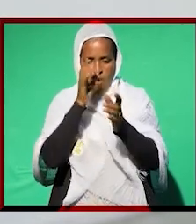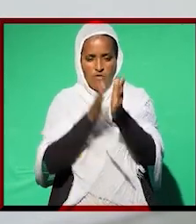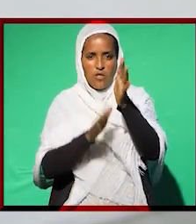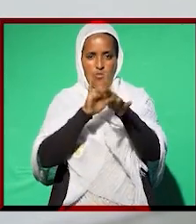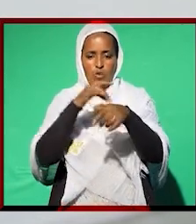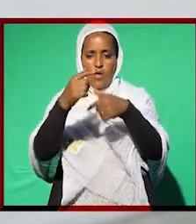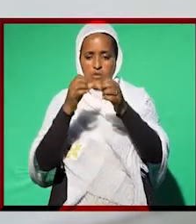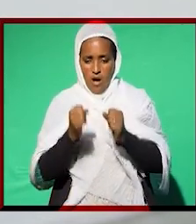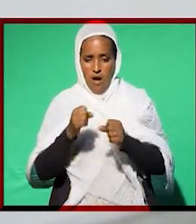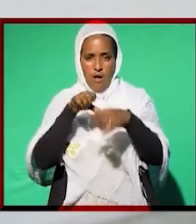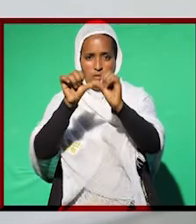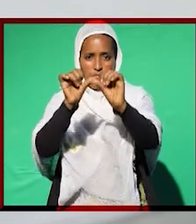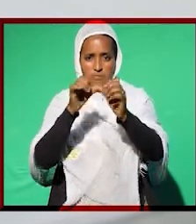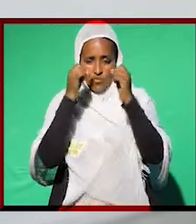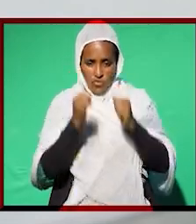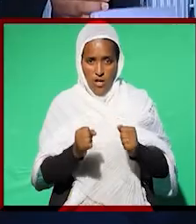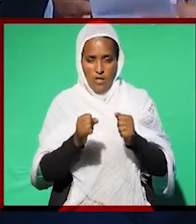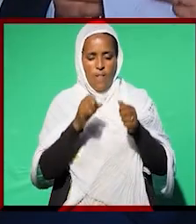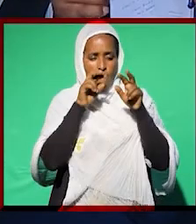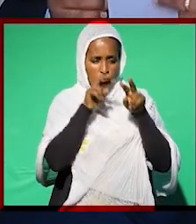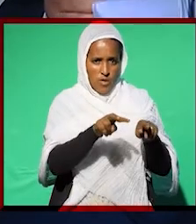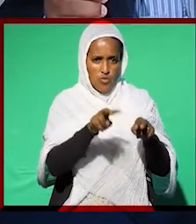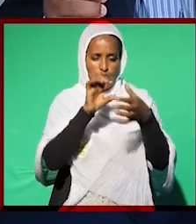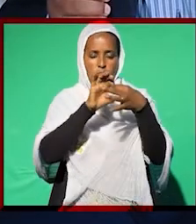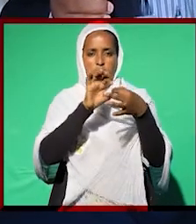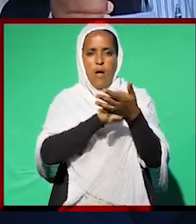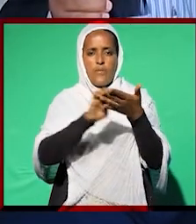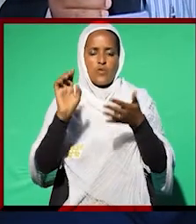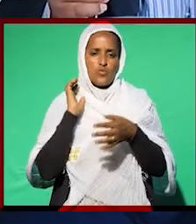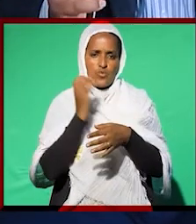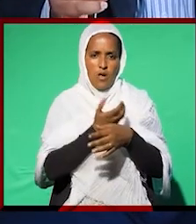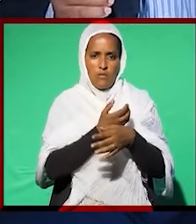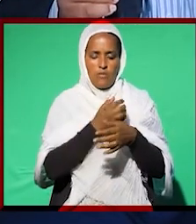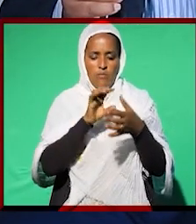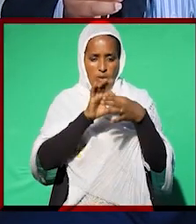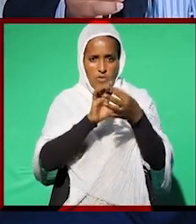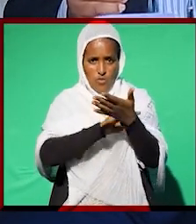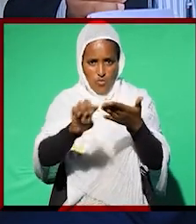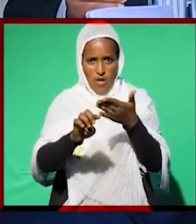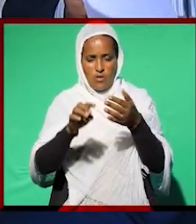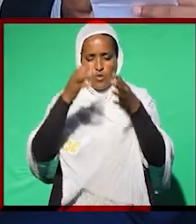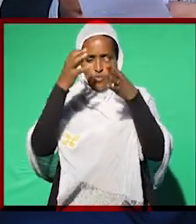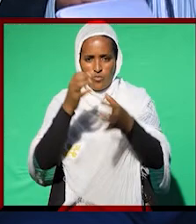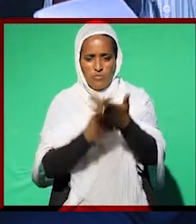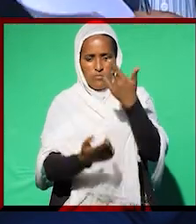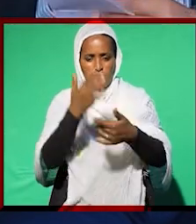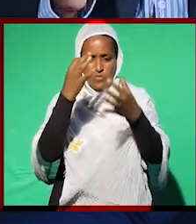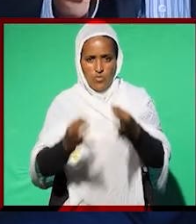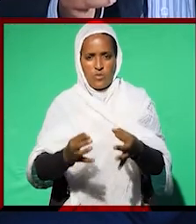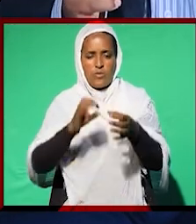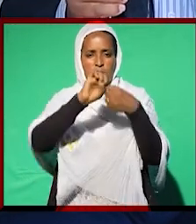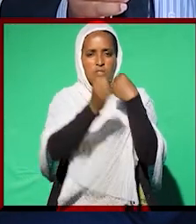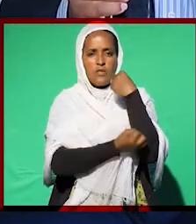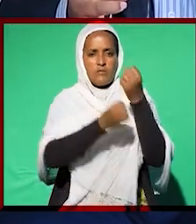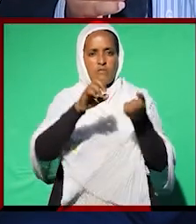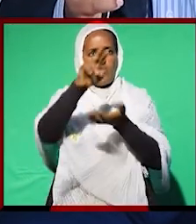አፈጻጸሙ ላይ አጠንክረን መሄድ ከቻልን የሚመለከታቸው ማህበረ ቅዱሳን በቅዱስ ሲኖዶስ ውሳኔ መሰረት